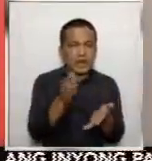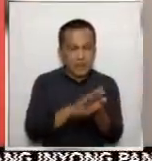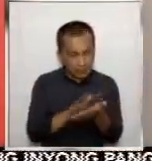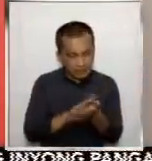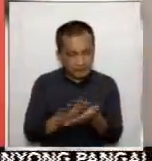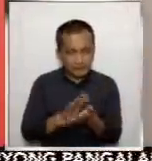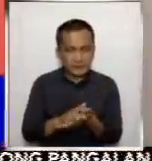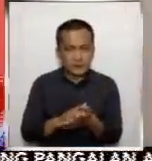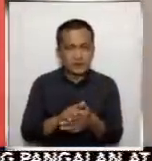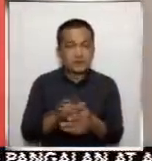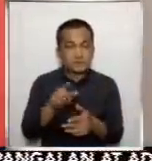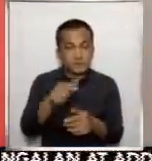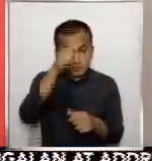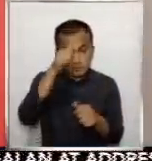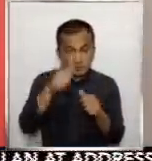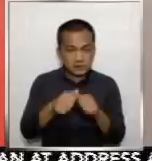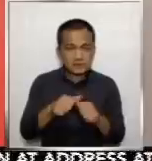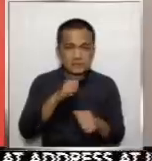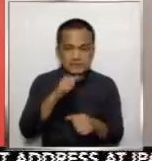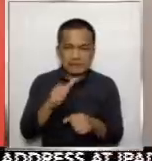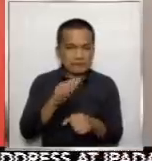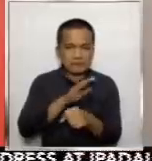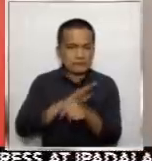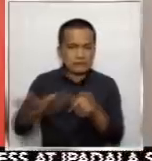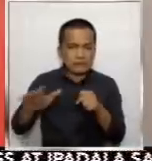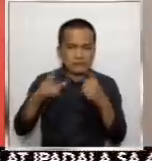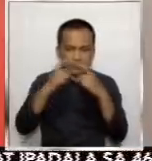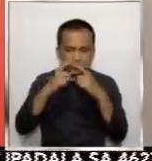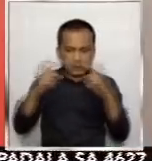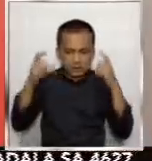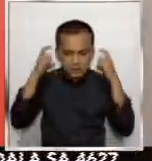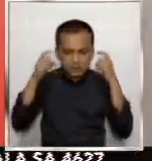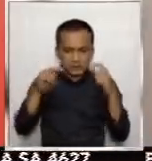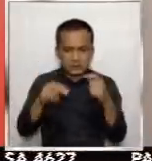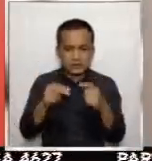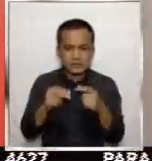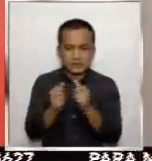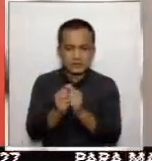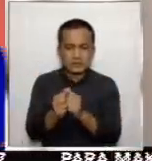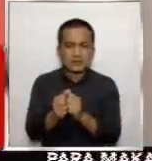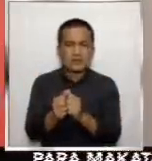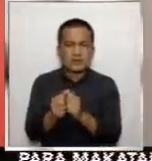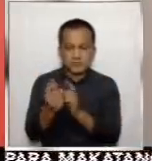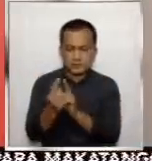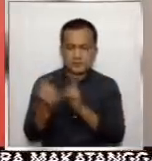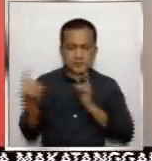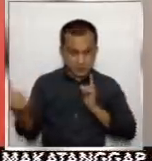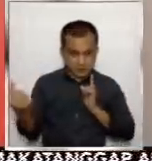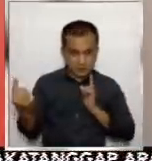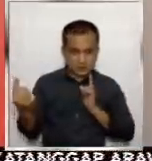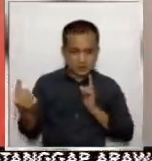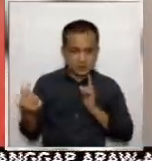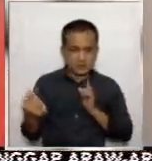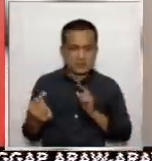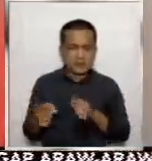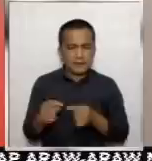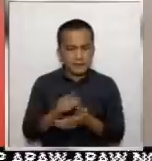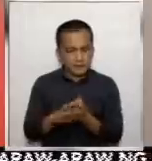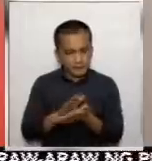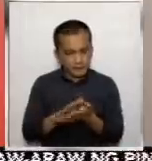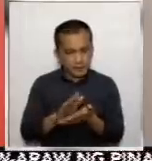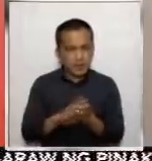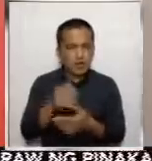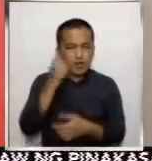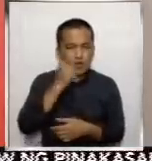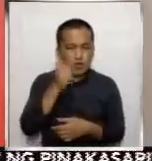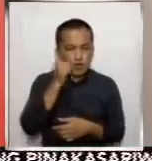na hindi sapat ang mask lamang. Kailangan itong samahan ng physical distancing, cough etiquette at madalas na